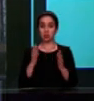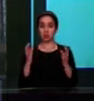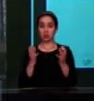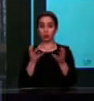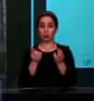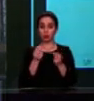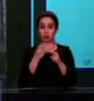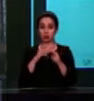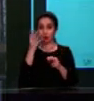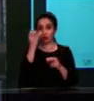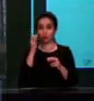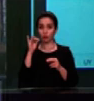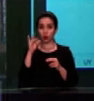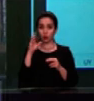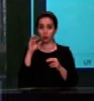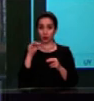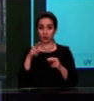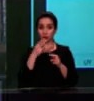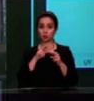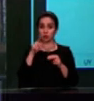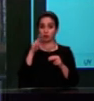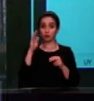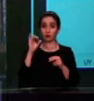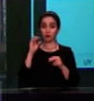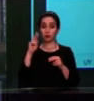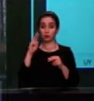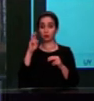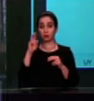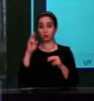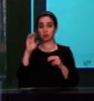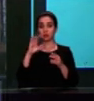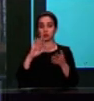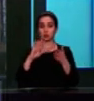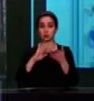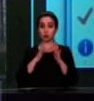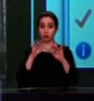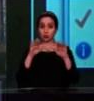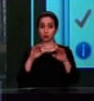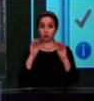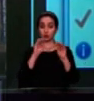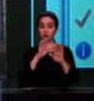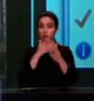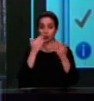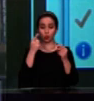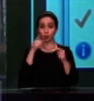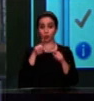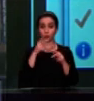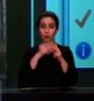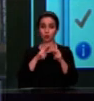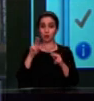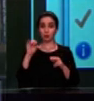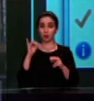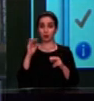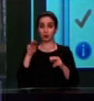Saqlab olgan rasmimizning formati, demak, bizga veb sahifaga joylashtirishga to'g'ri kelmaganligi sababli uni, demak,